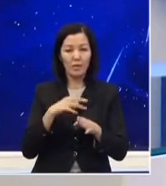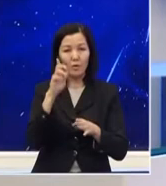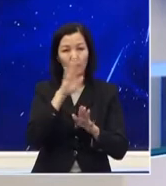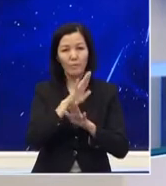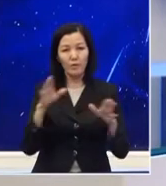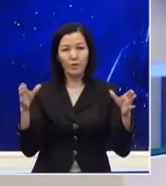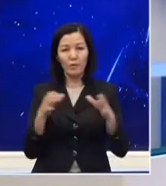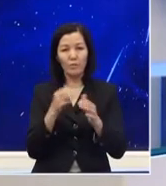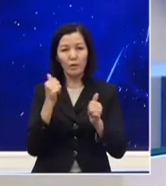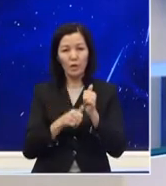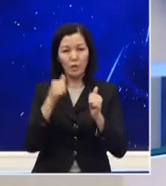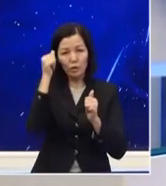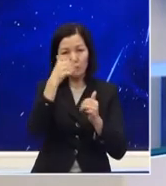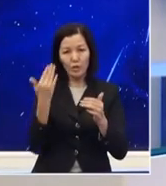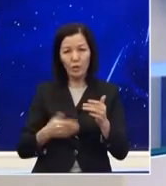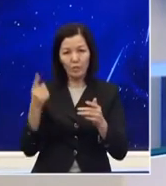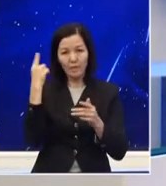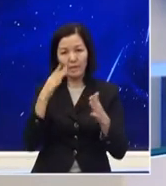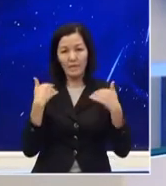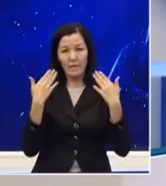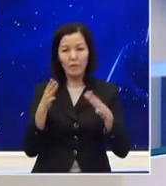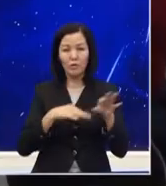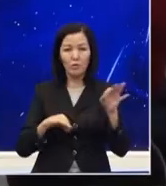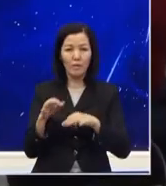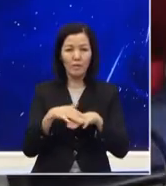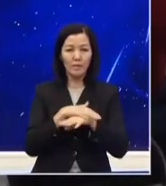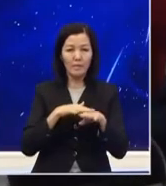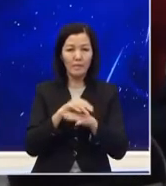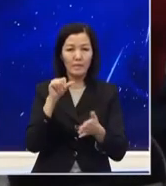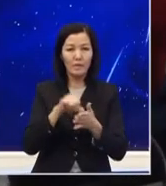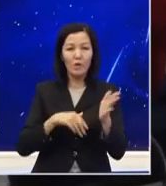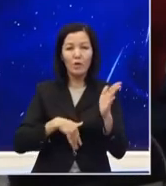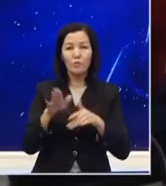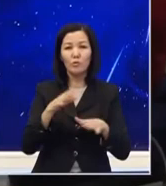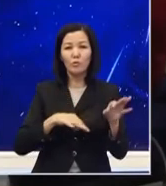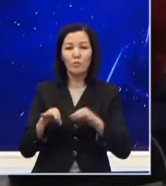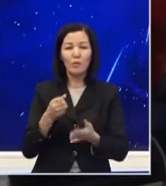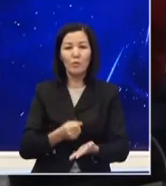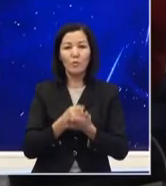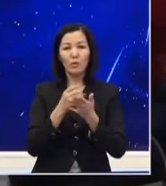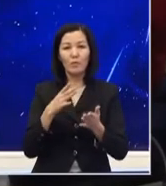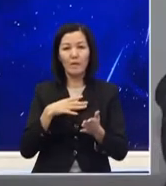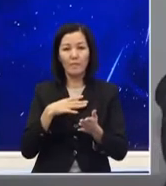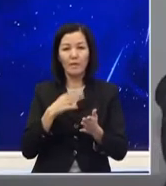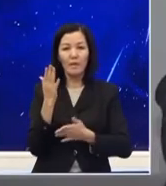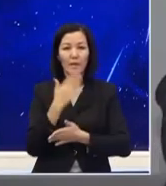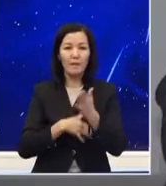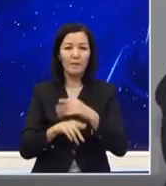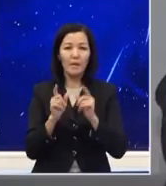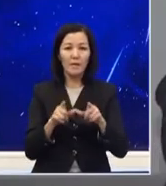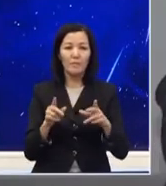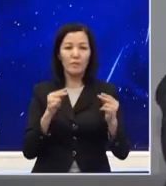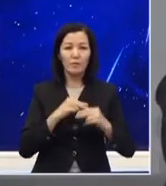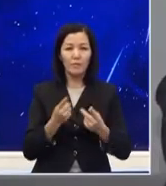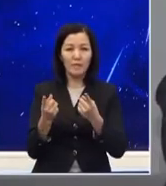емес ұйымдар жыл сайын әлеуметтік идеялар мен жобалар жәрмеңкесіне қатысып, үздік жобалар қолдау тапқан. Аясында мүмкіндігі шектеулі жандар